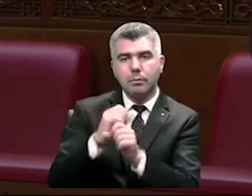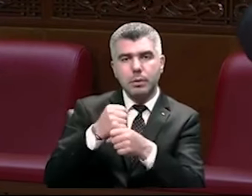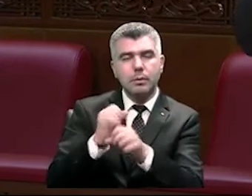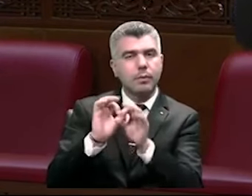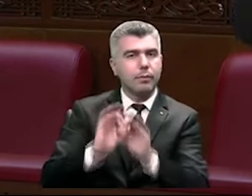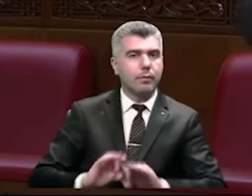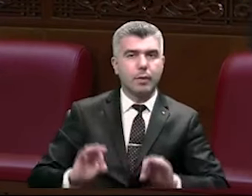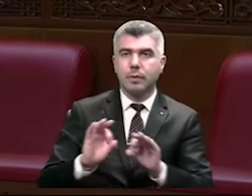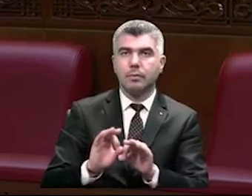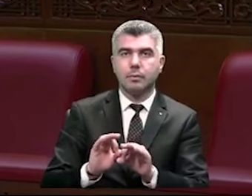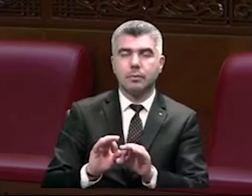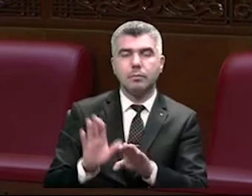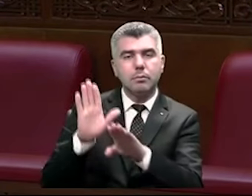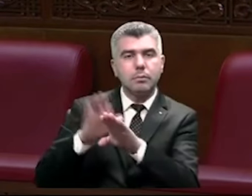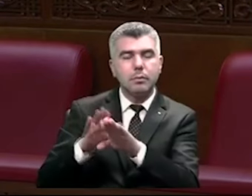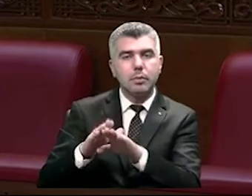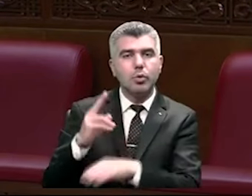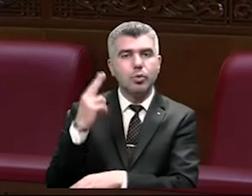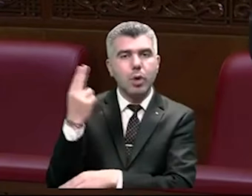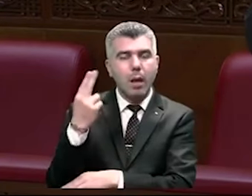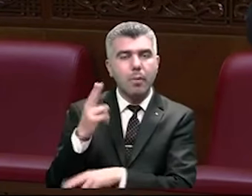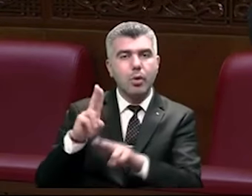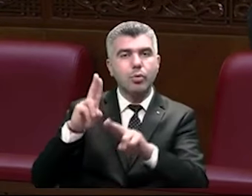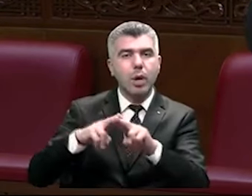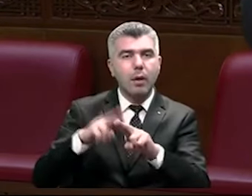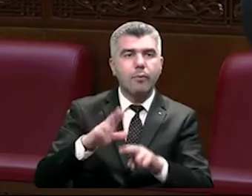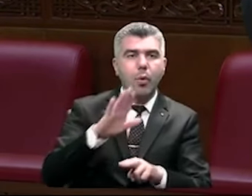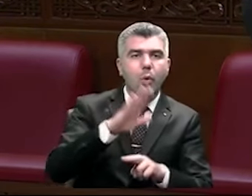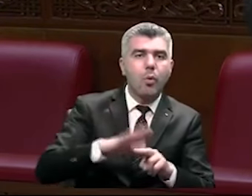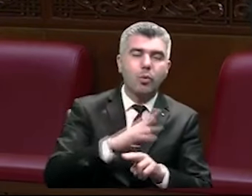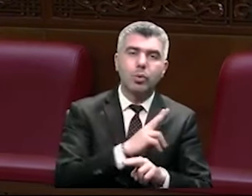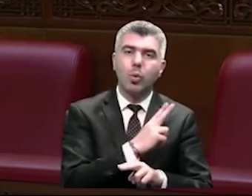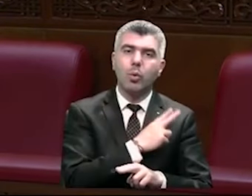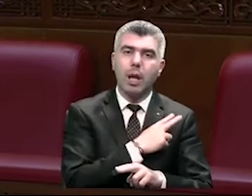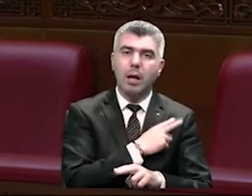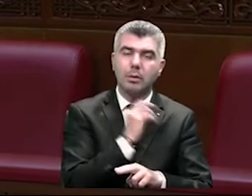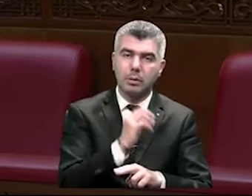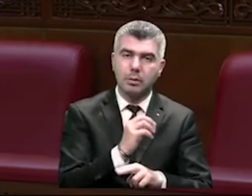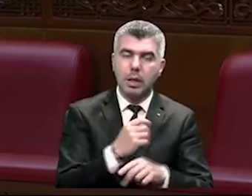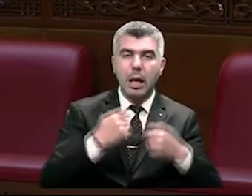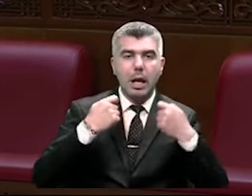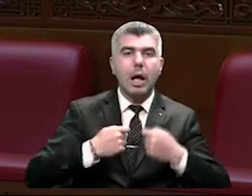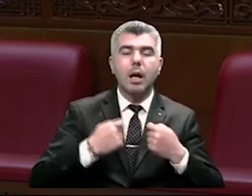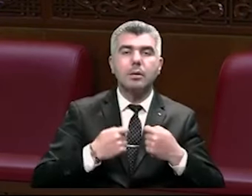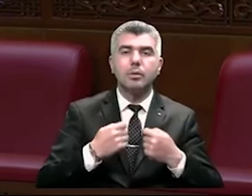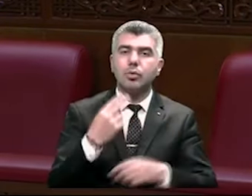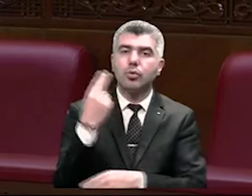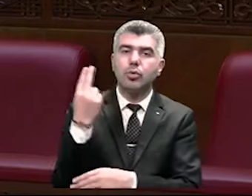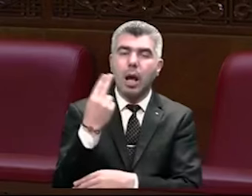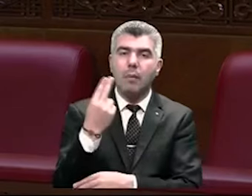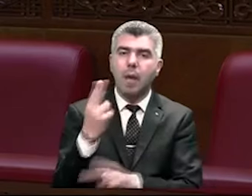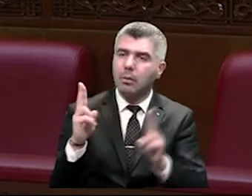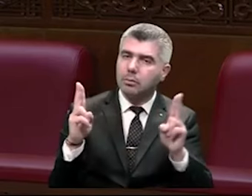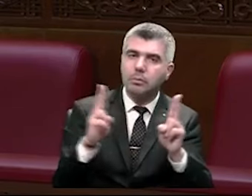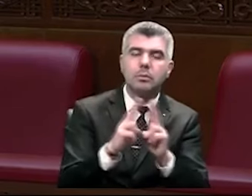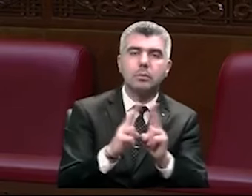مفتوحه طلبنا من الكليات عمداء الكليه طلبنا من الاساتذه وطلبنا من رؤساء الجامعات باش يستقبلوا